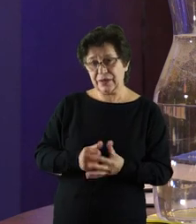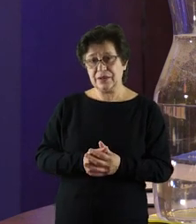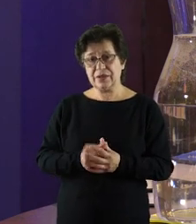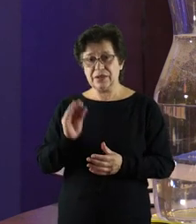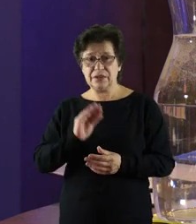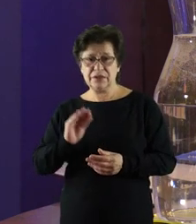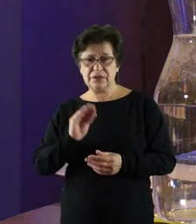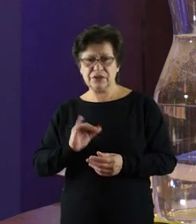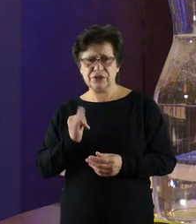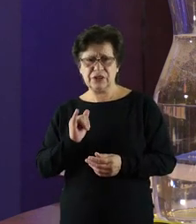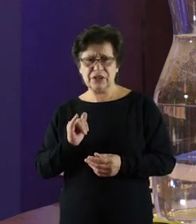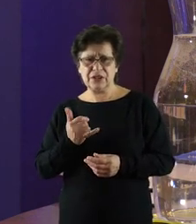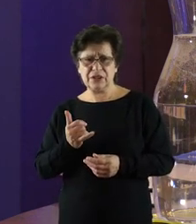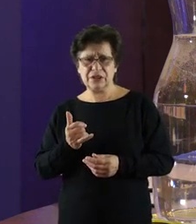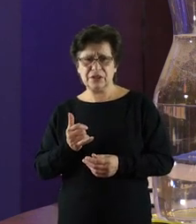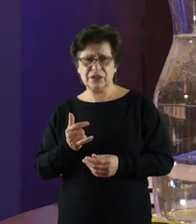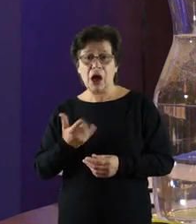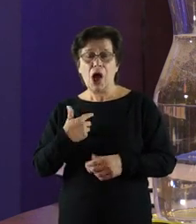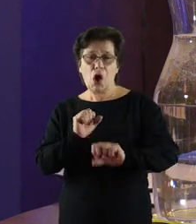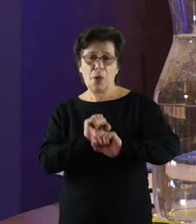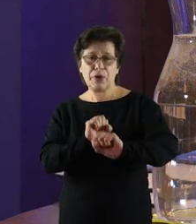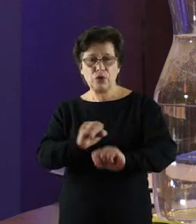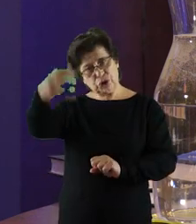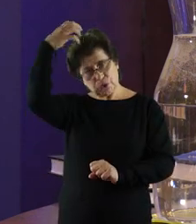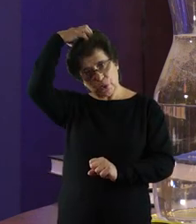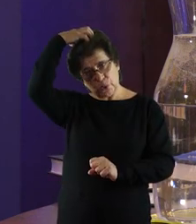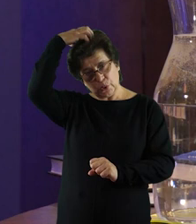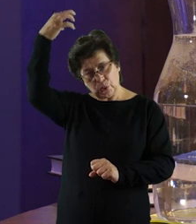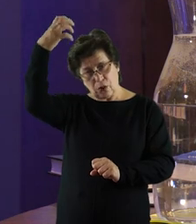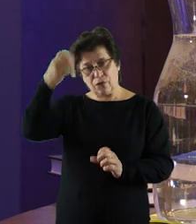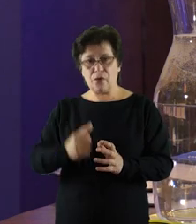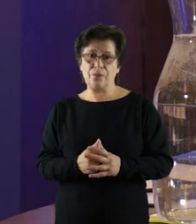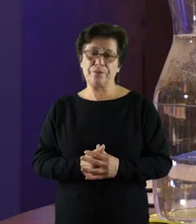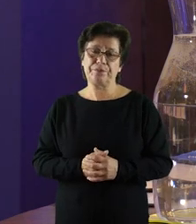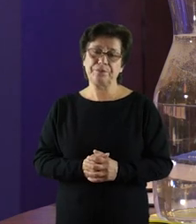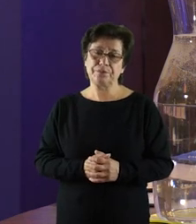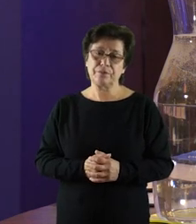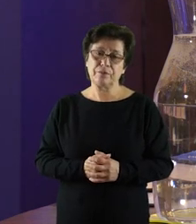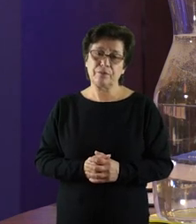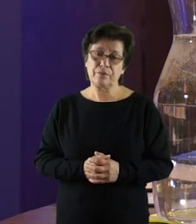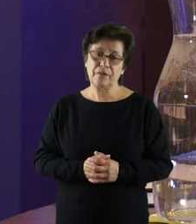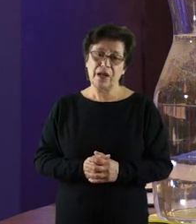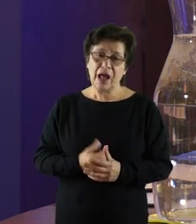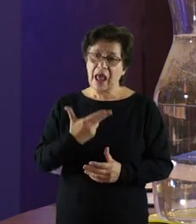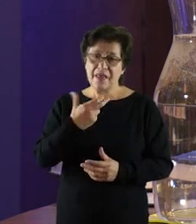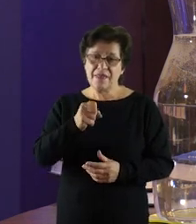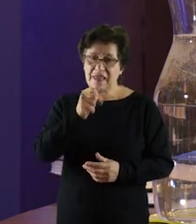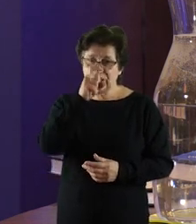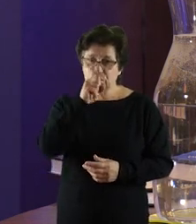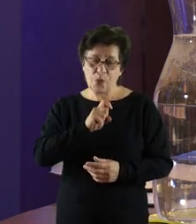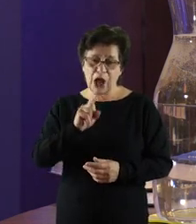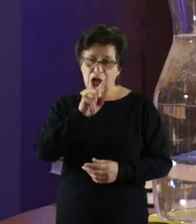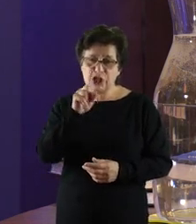i jeszcze jakaś książka, a Obronić królową, a to już dla trochę starszych czytelników. Niezłe ziółko otrzymało